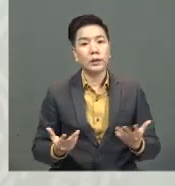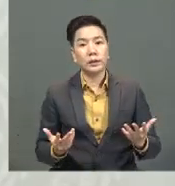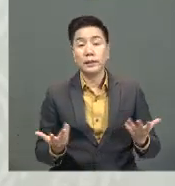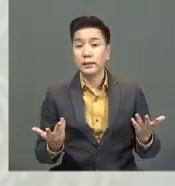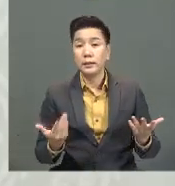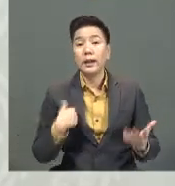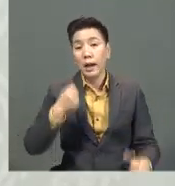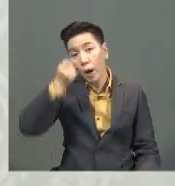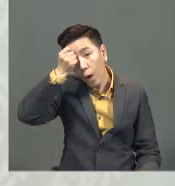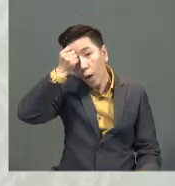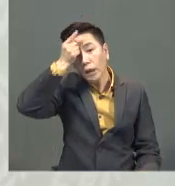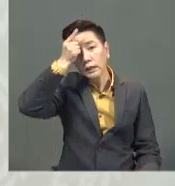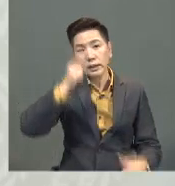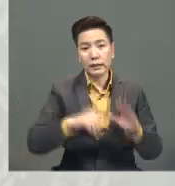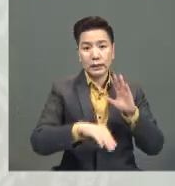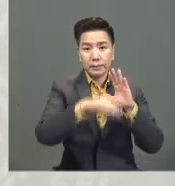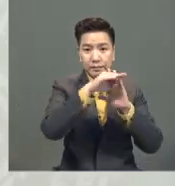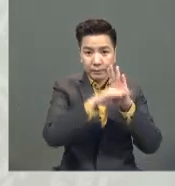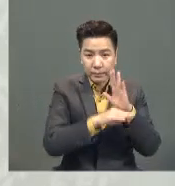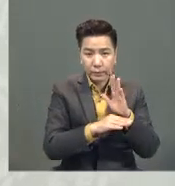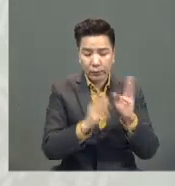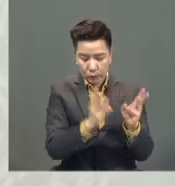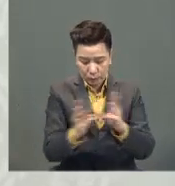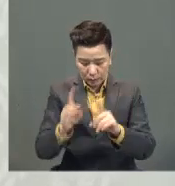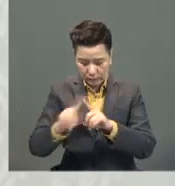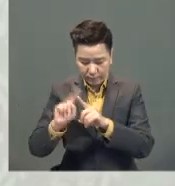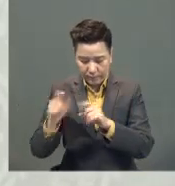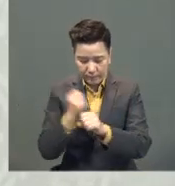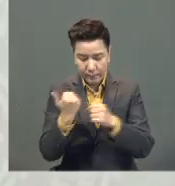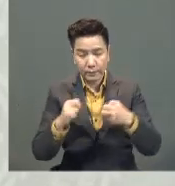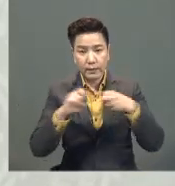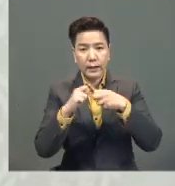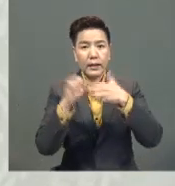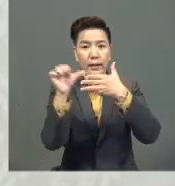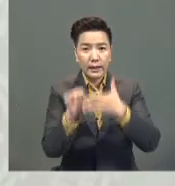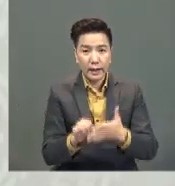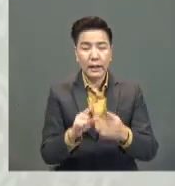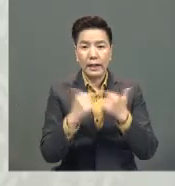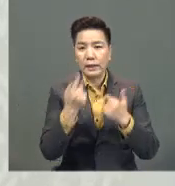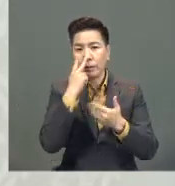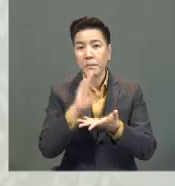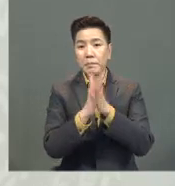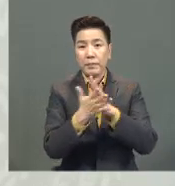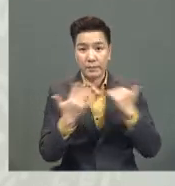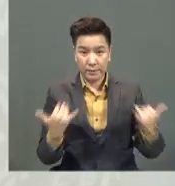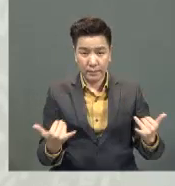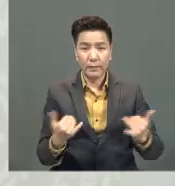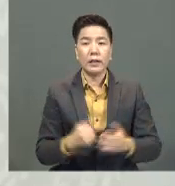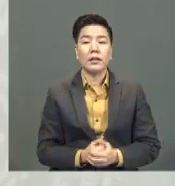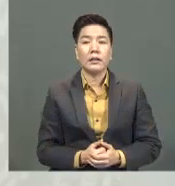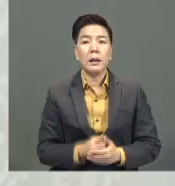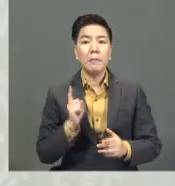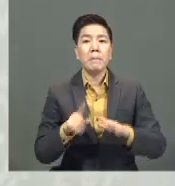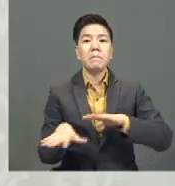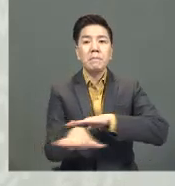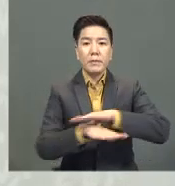ต้องเข้าใจวิธีการกระบวนการต่างๆนะครับในการแก้ปัญหาในการที่จะเปลี่ยนแปลงอะไรต่างๆก็แล้วแต่นะเป็นสิทธิพื้นฐาน